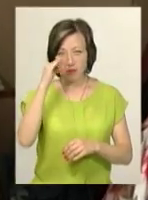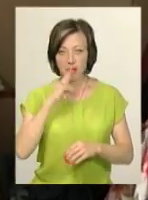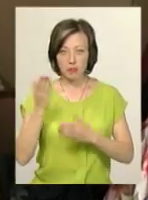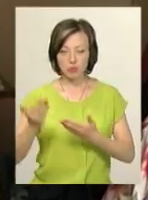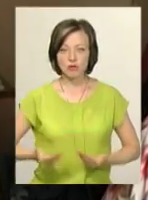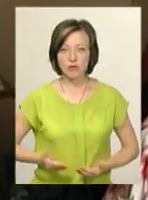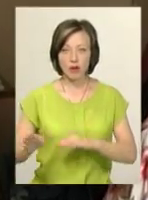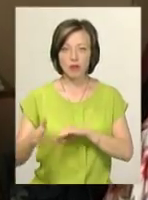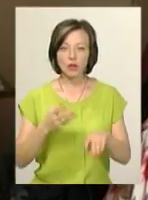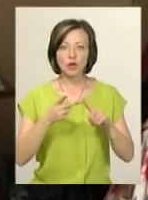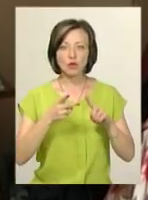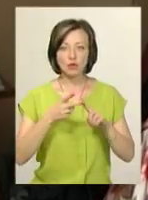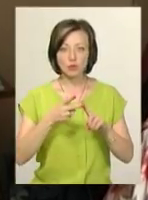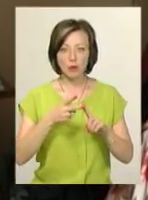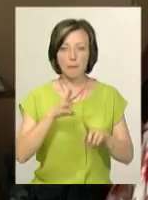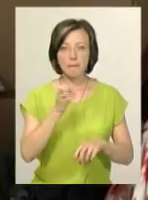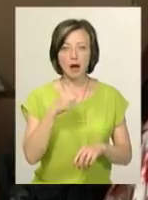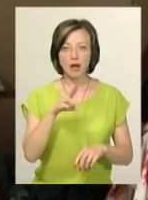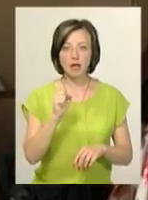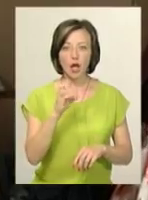Яків Олександрович,